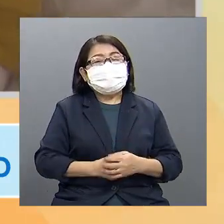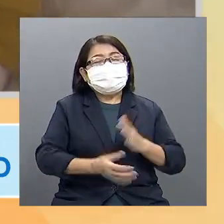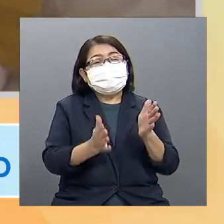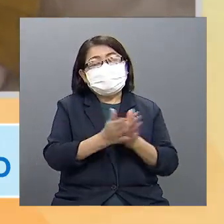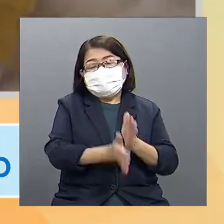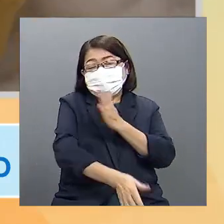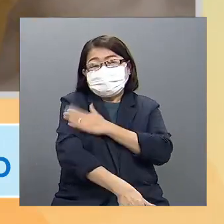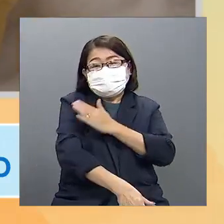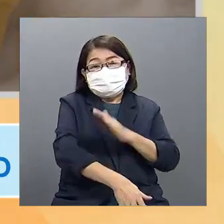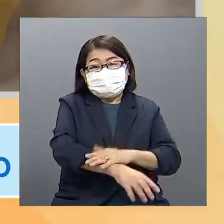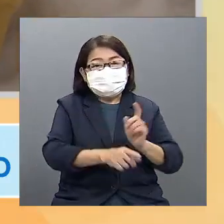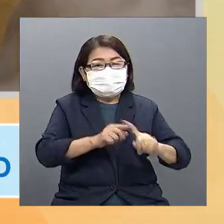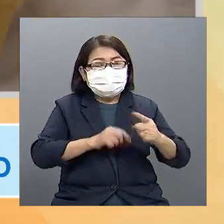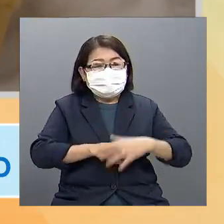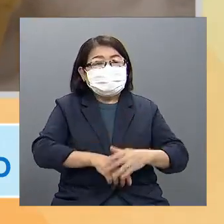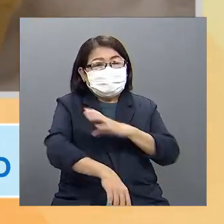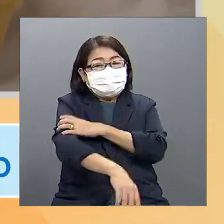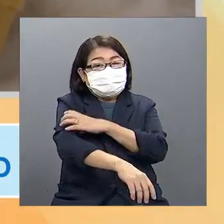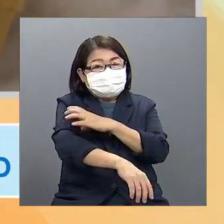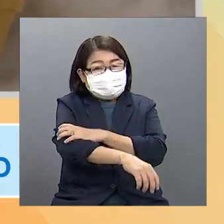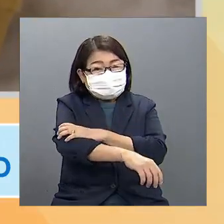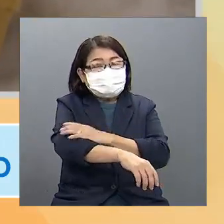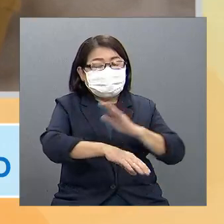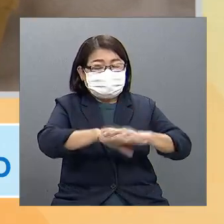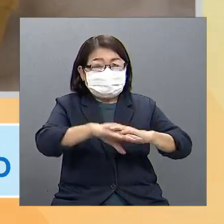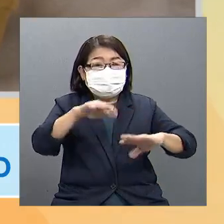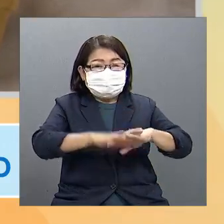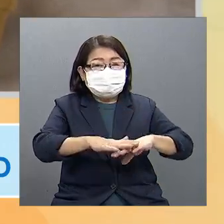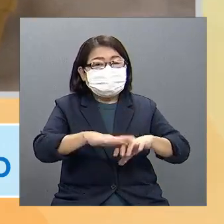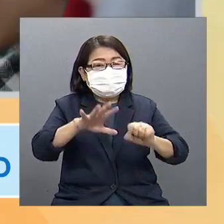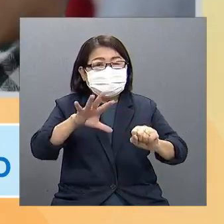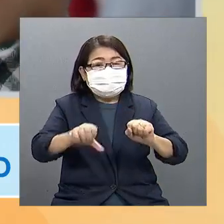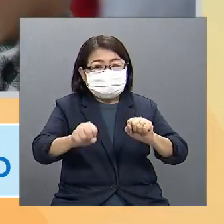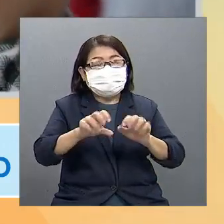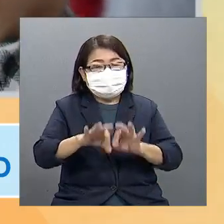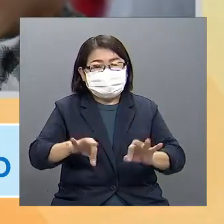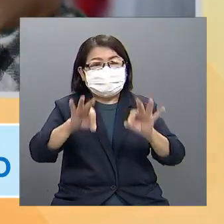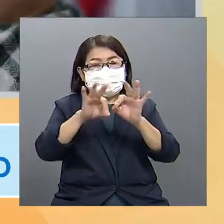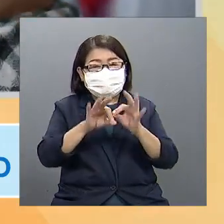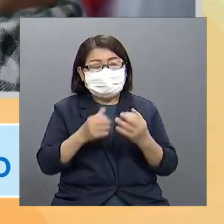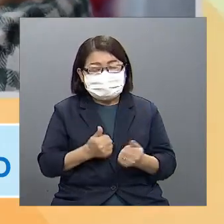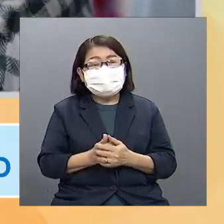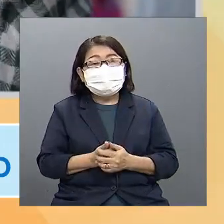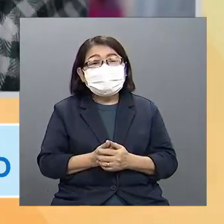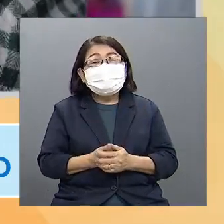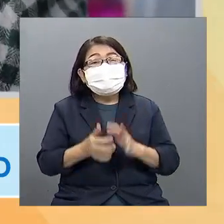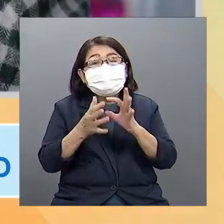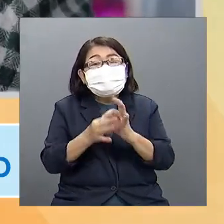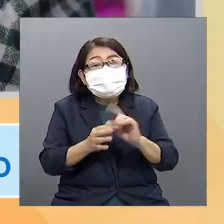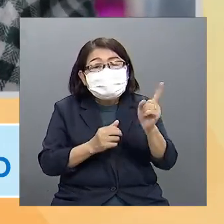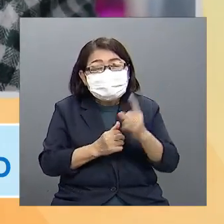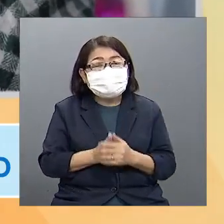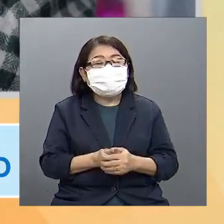ไหวตัวเองกล้ามเนื้อมัดเล็กคือมือนี่สำคัญมากนะคะแล้วก็ตอนนี้เริ่มไปสัมพันธ์กับผลการสำรวจพัฒนาการเด็ก